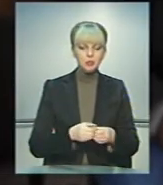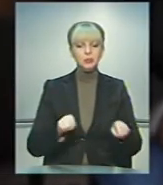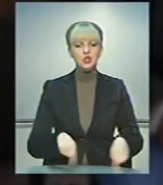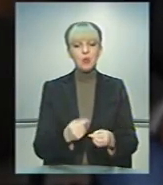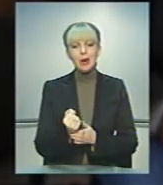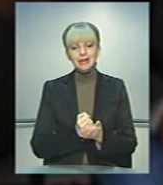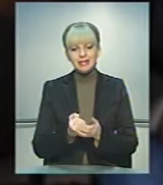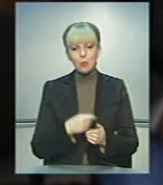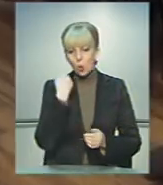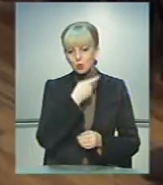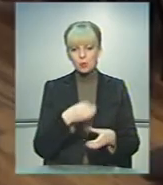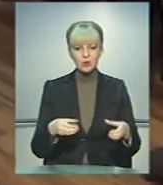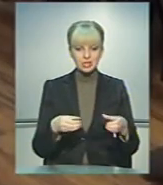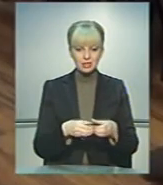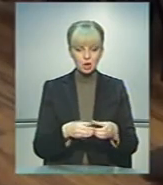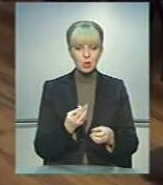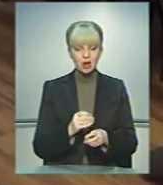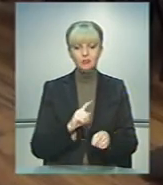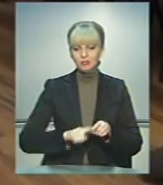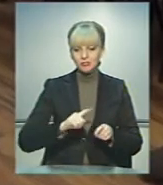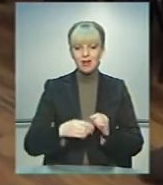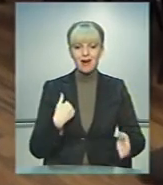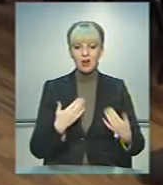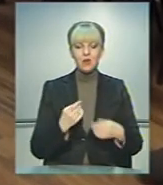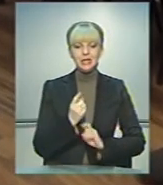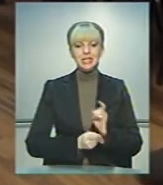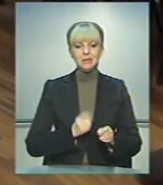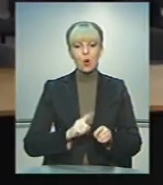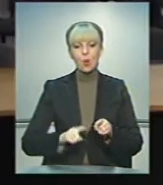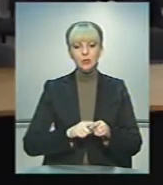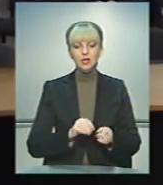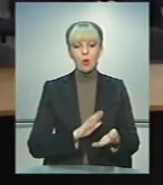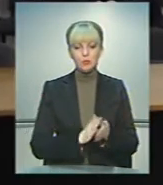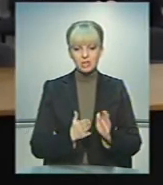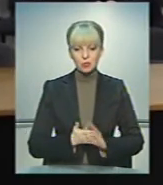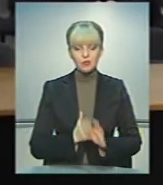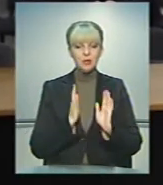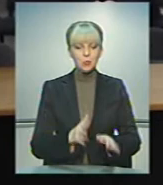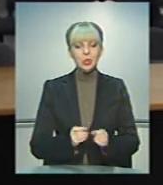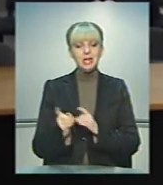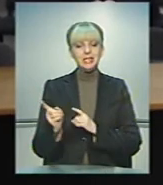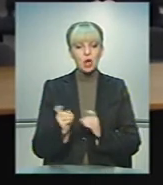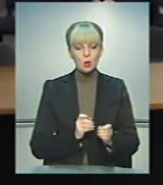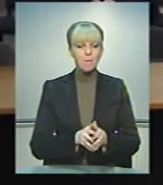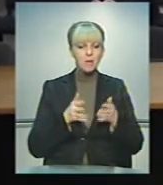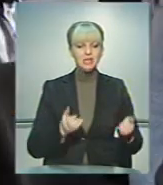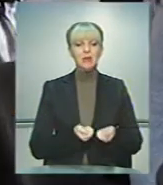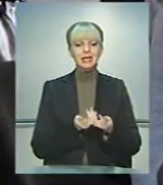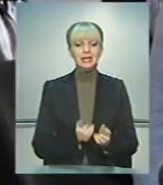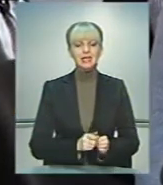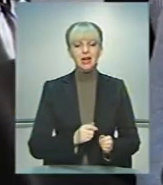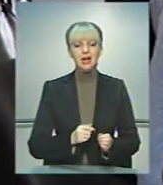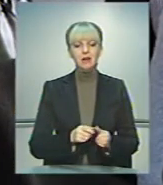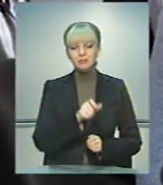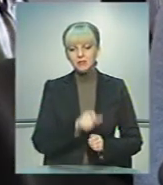створені резерви особового складу для негайного реагування на зміни в оперативній обстановці. Буде залучено максимальну кількість